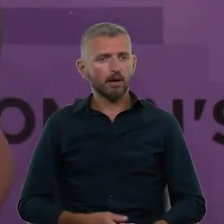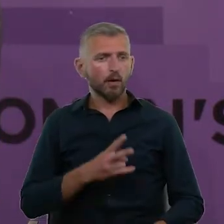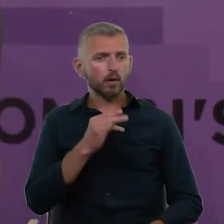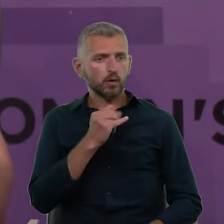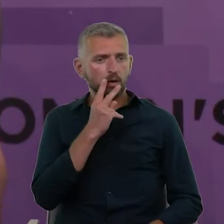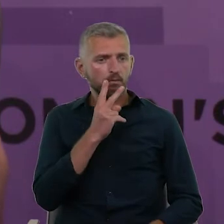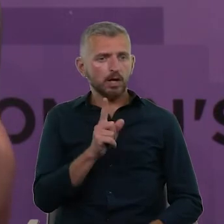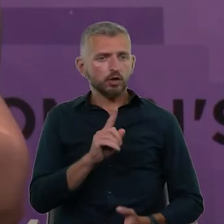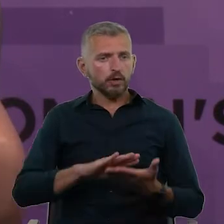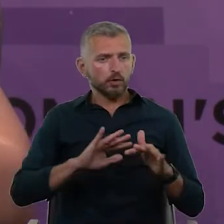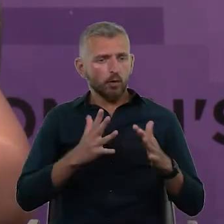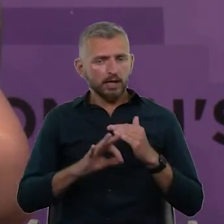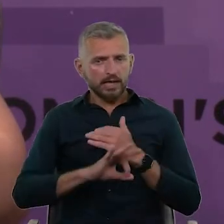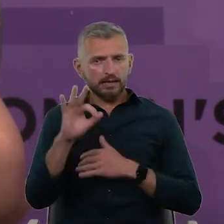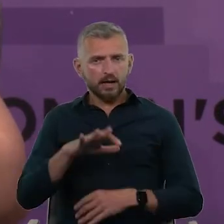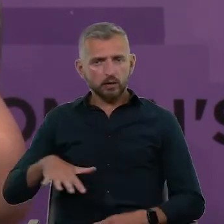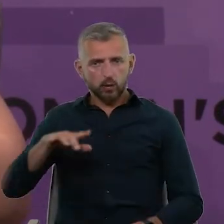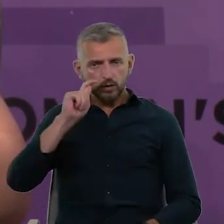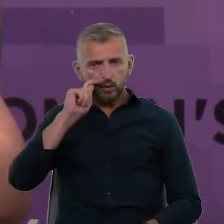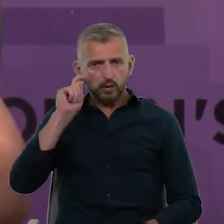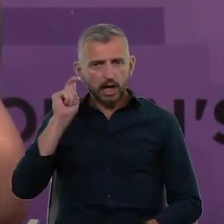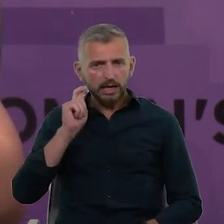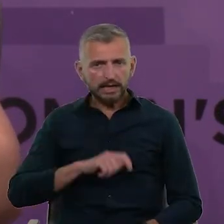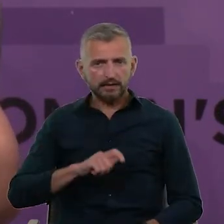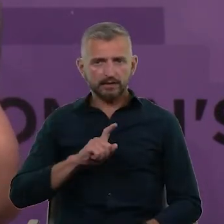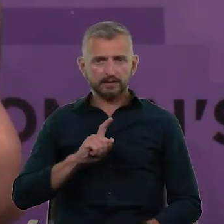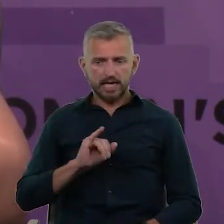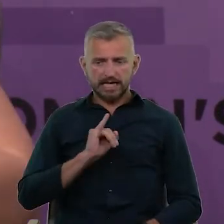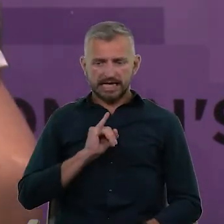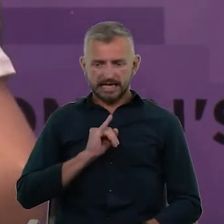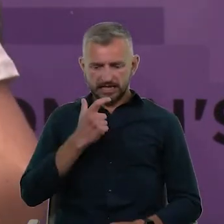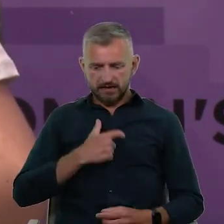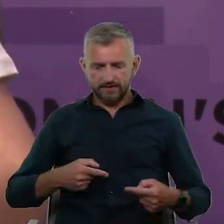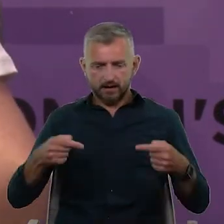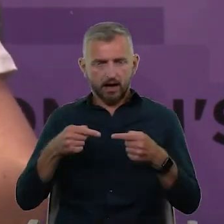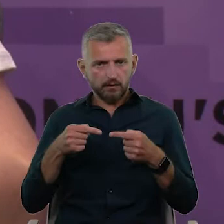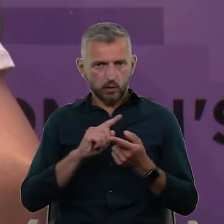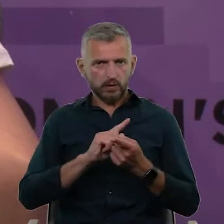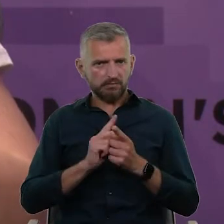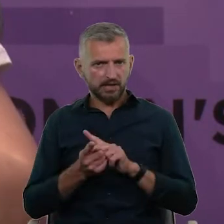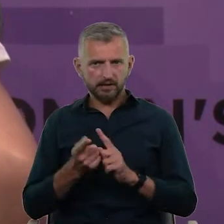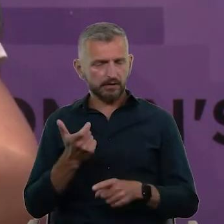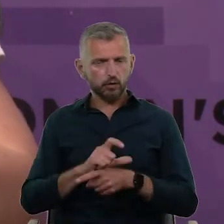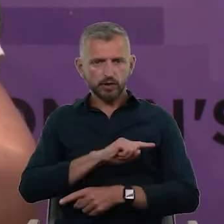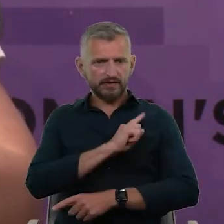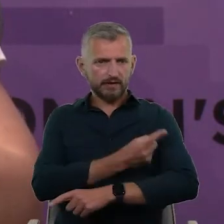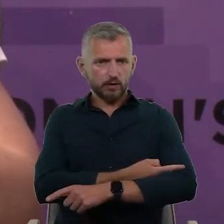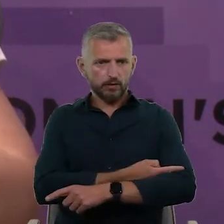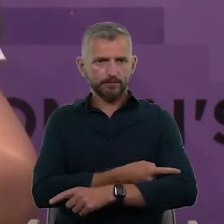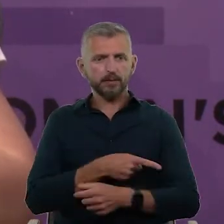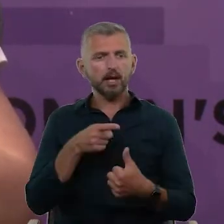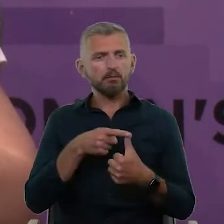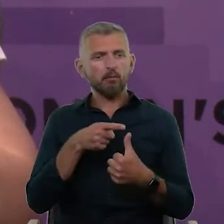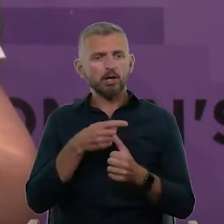що ситуація на сході України з ідентифікацією, вона змінилася і дуже сильно. Ну,